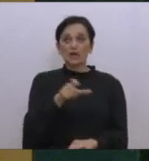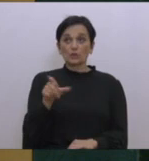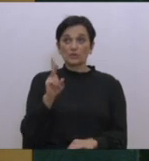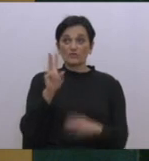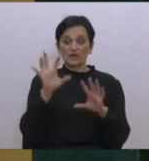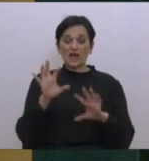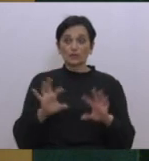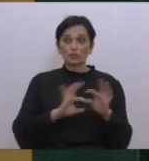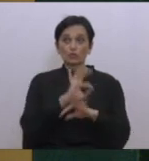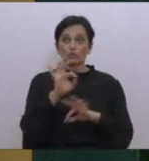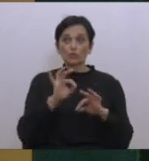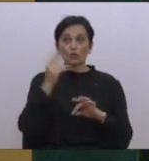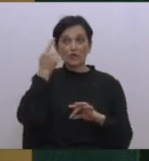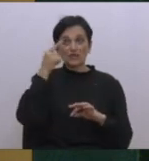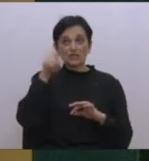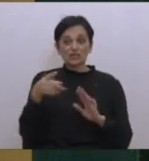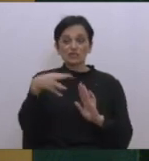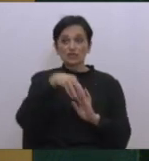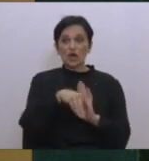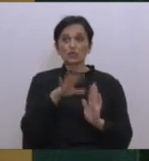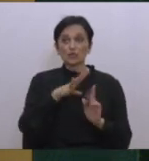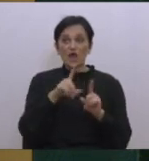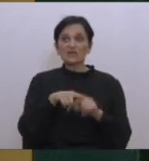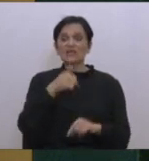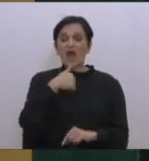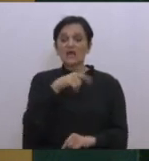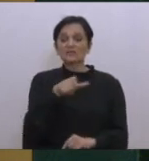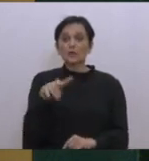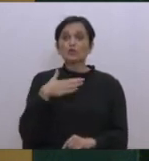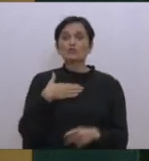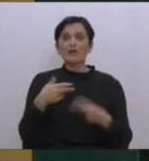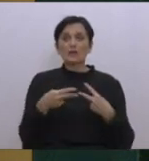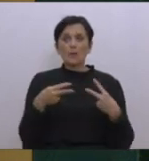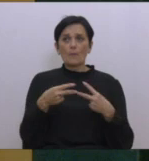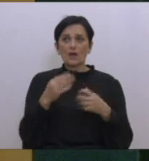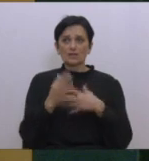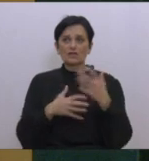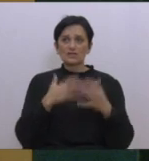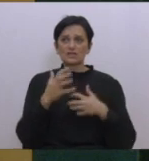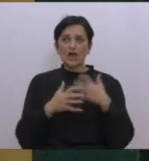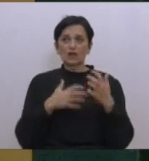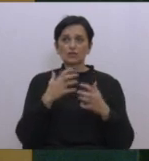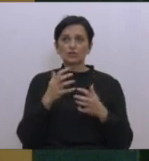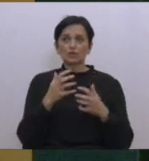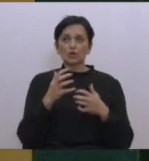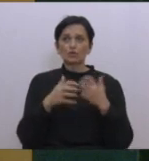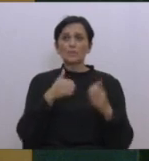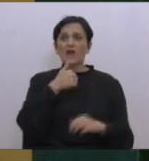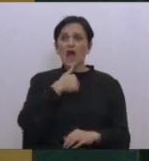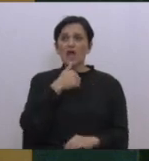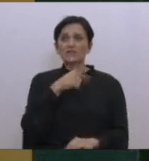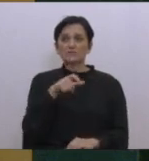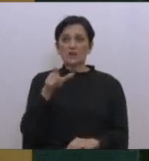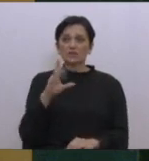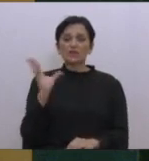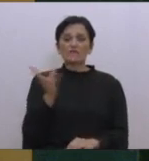კანონ პროექტის ინიცირებაში იყო ჩართული, ასევე ექსპერტებს, ჩვენს პარტნიორებს, საერთაშორისო ექსპერტებს,